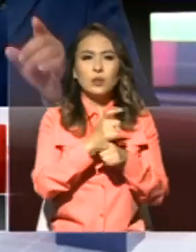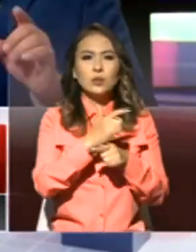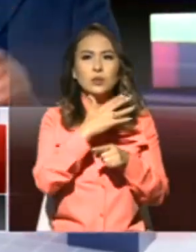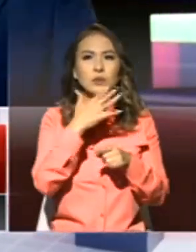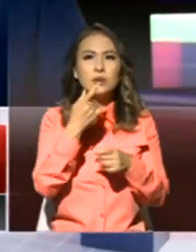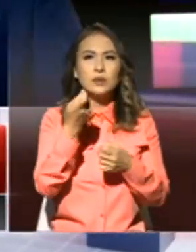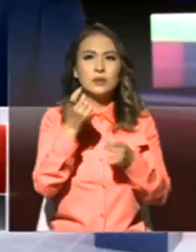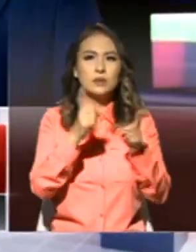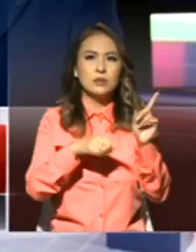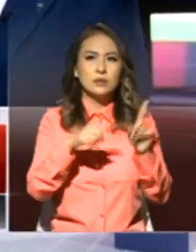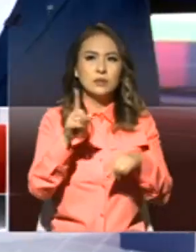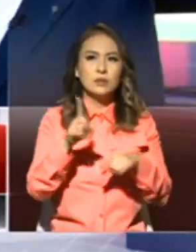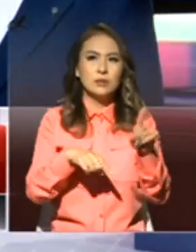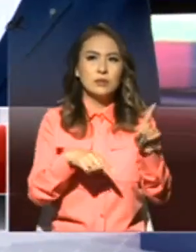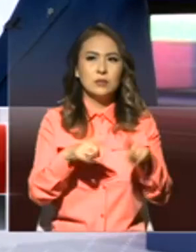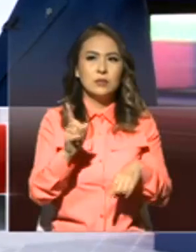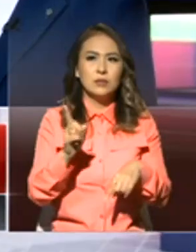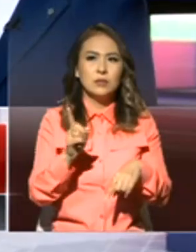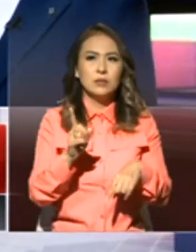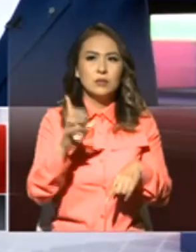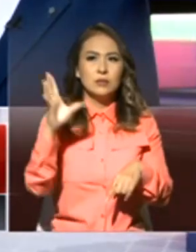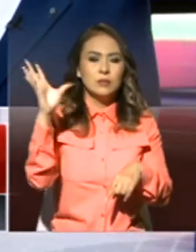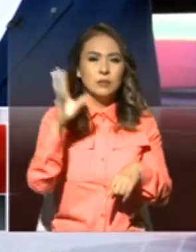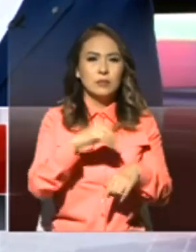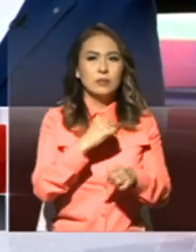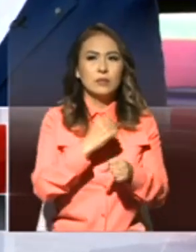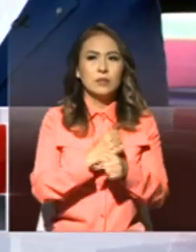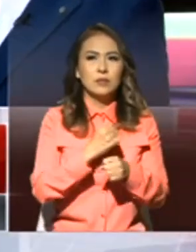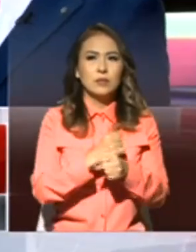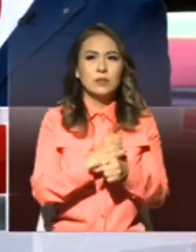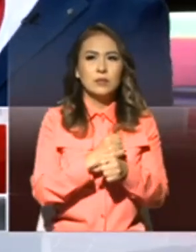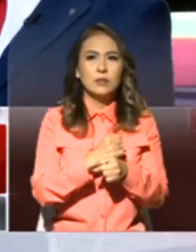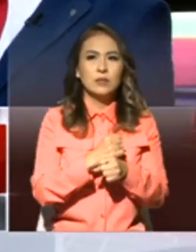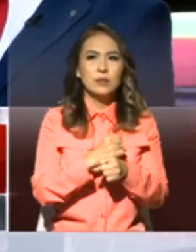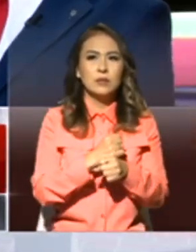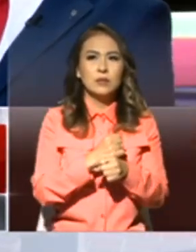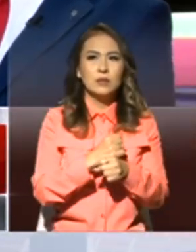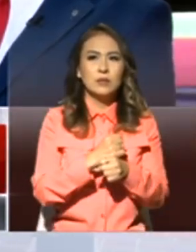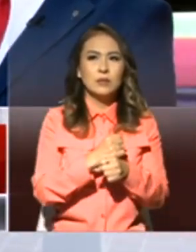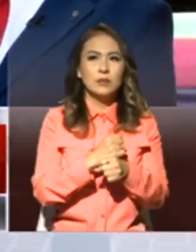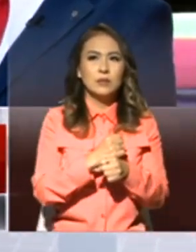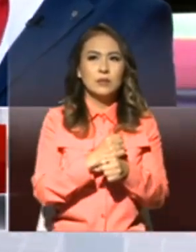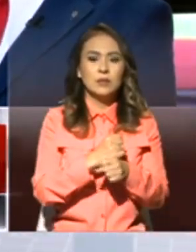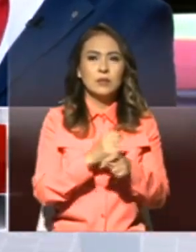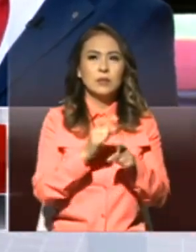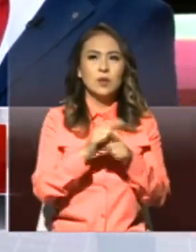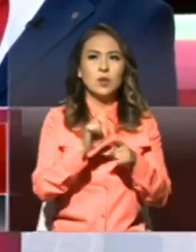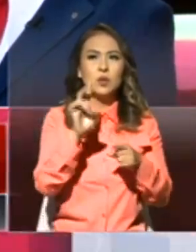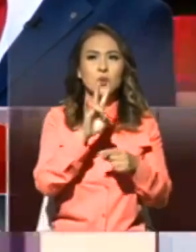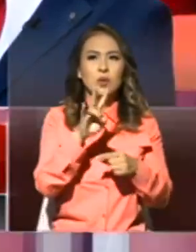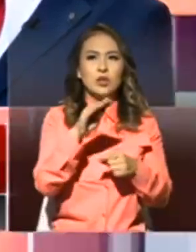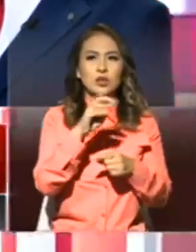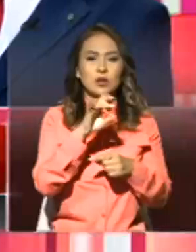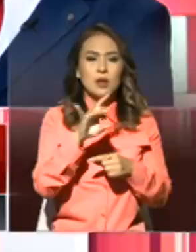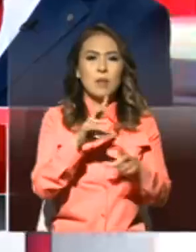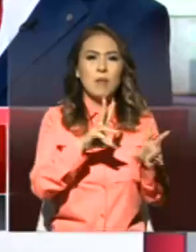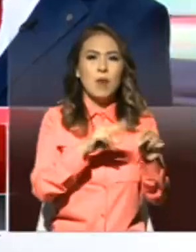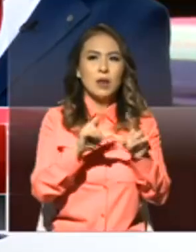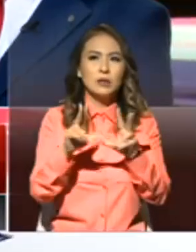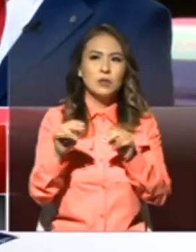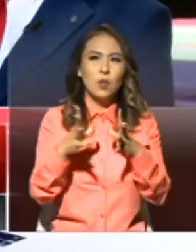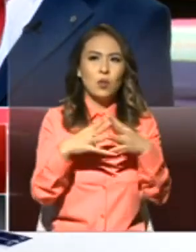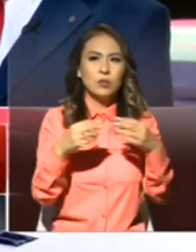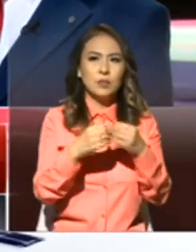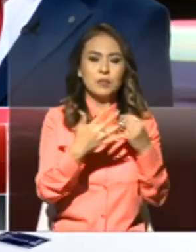кейбіреу дедіңіз де, бүкіл отбасы бағдарламасының бәрін түкке тұрғызып мемлекеттік бағдарламаларды айтып жатырмын мен. Нұрлы жер бағдарламасының ішіне бақытты отбасы